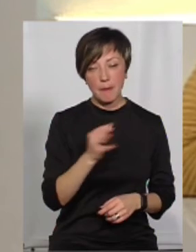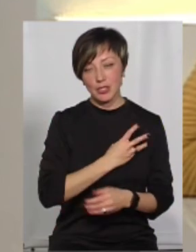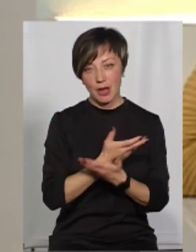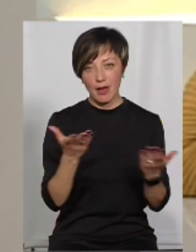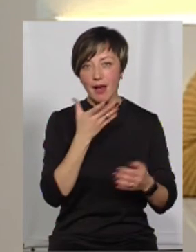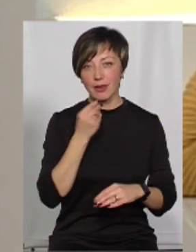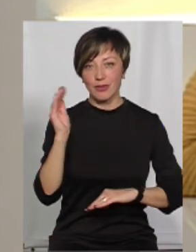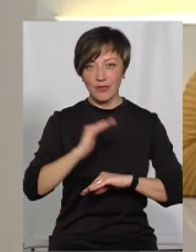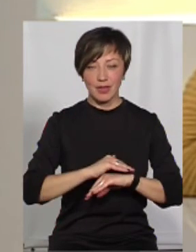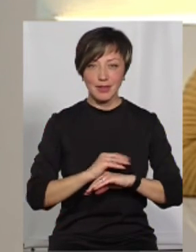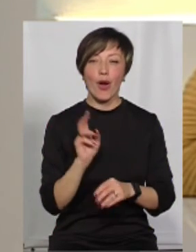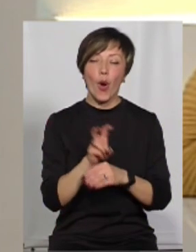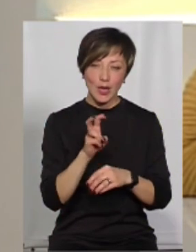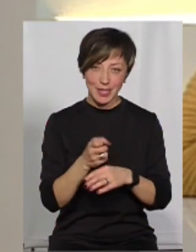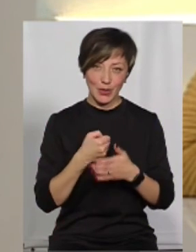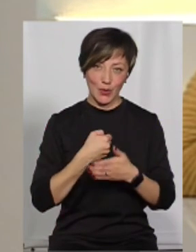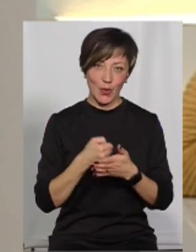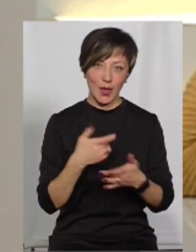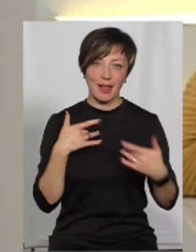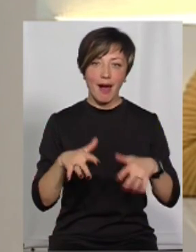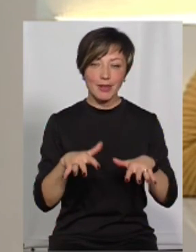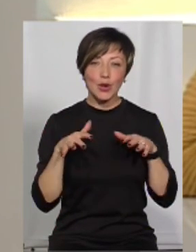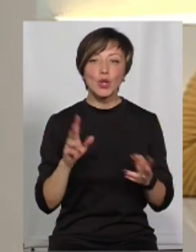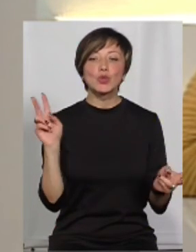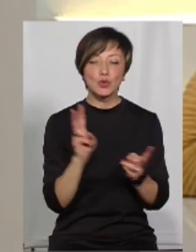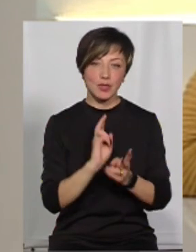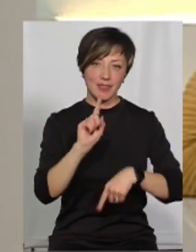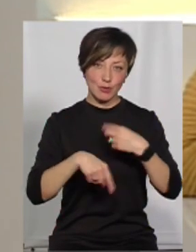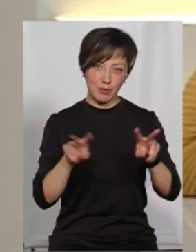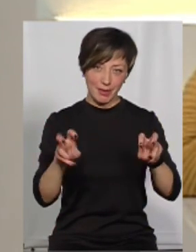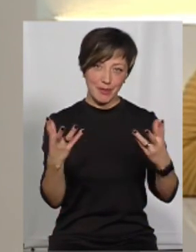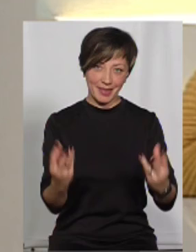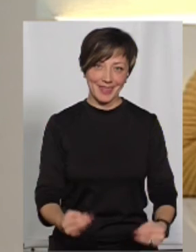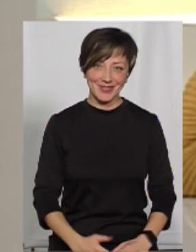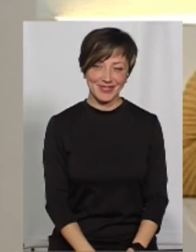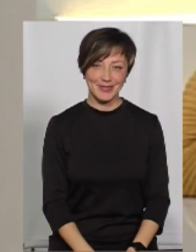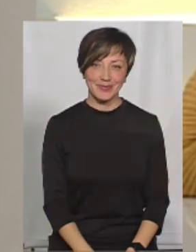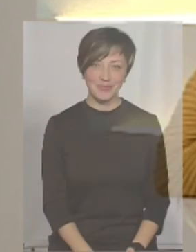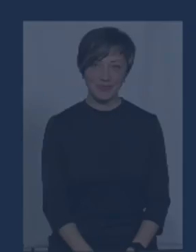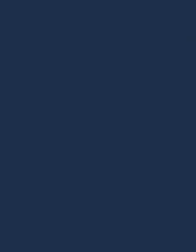всім гарного вечора. Ходіть до театру та до зустрічі у наступній темі дня.